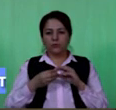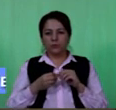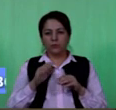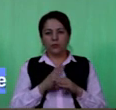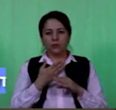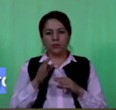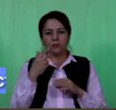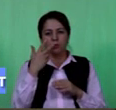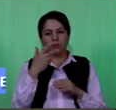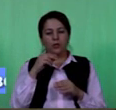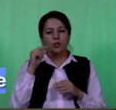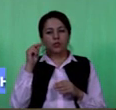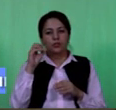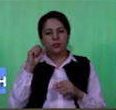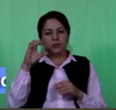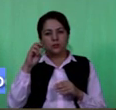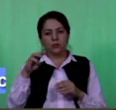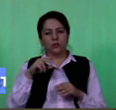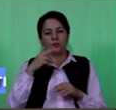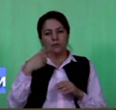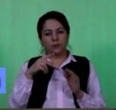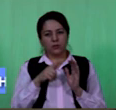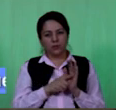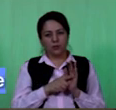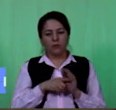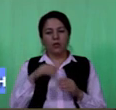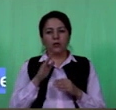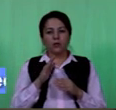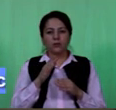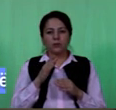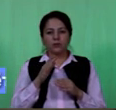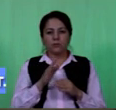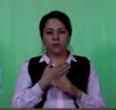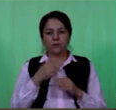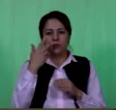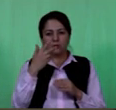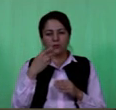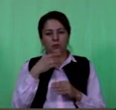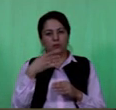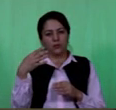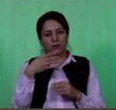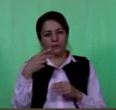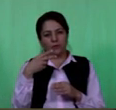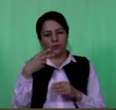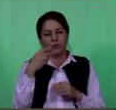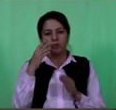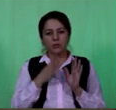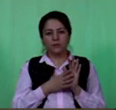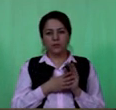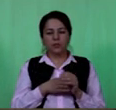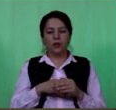частное чисел 27 3 равно 9 остальные пример ребята проверьте